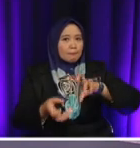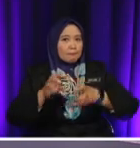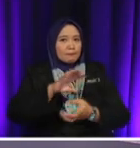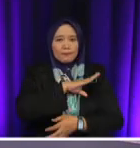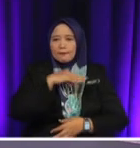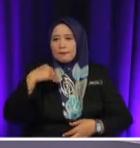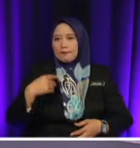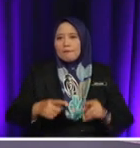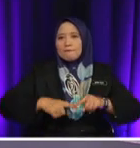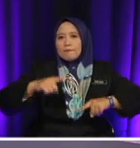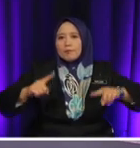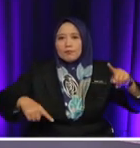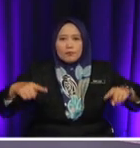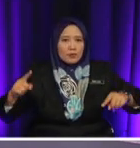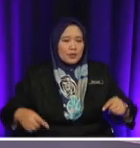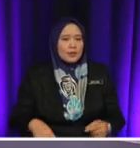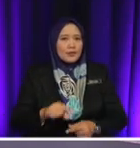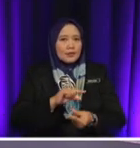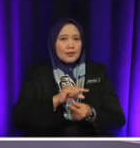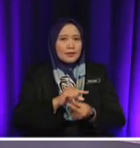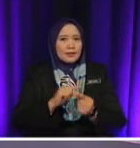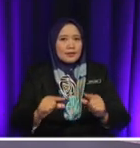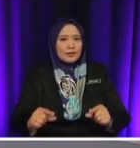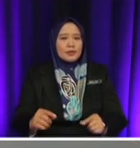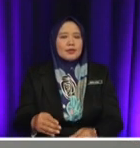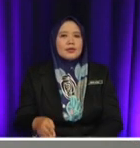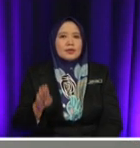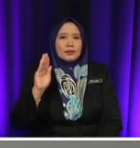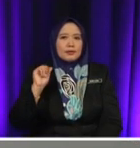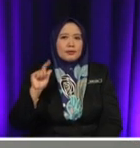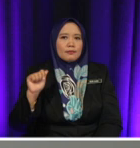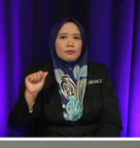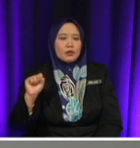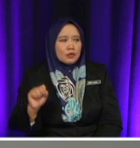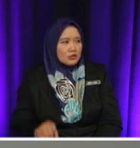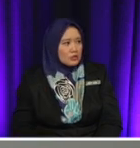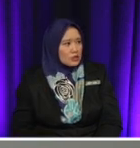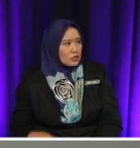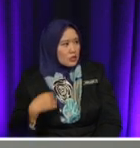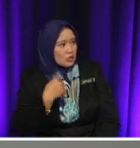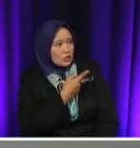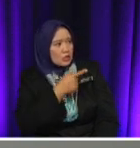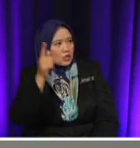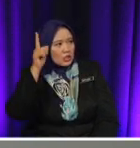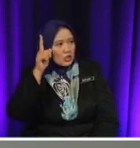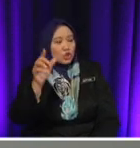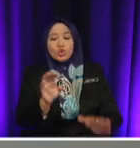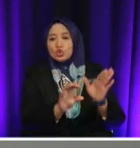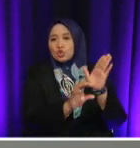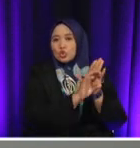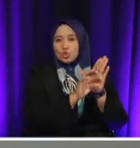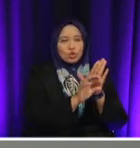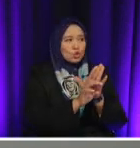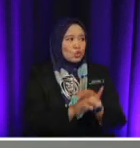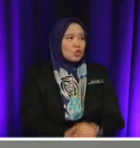okey kita tengok soalan contoh untuk membuat hipotesis iaitu tengok satu keputusan bagi eksperimen mengenal pasti